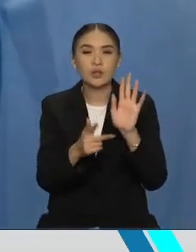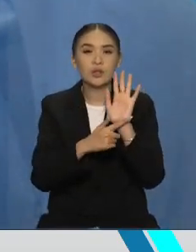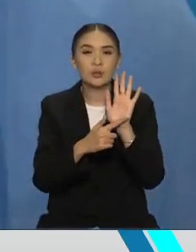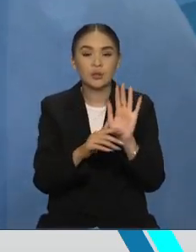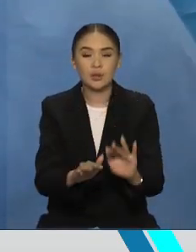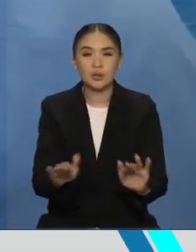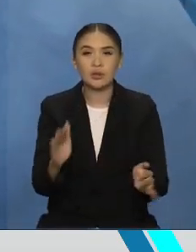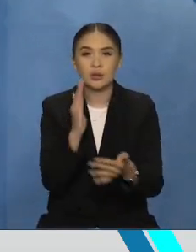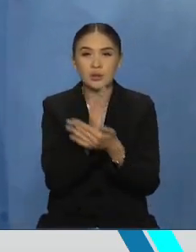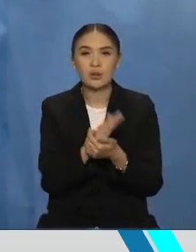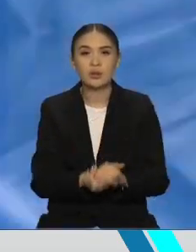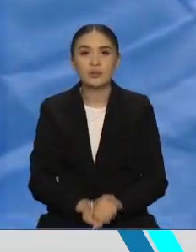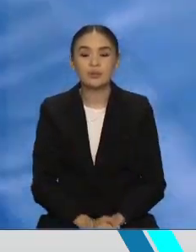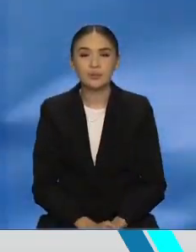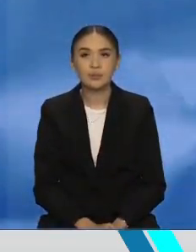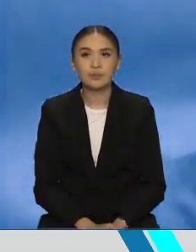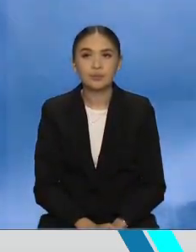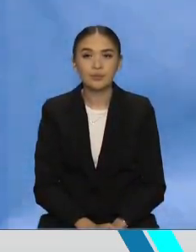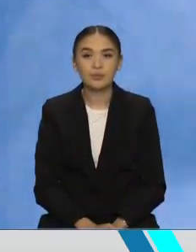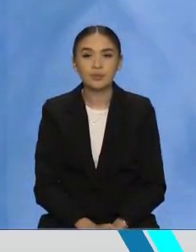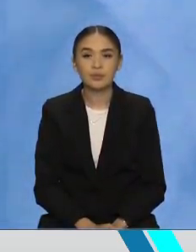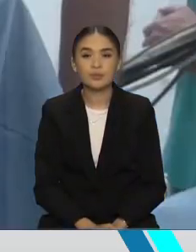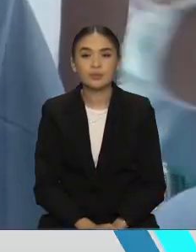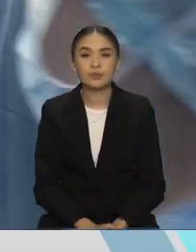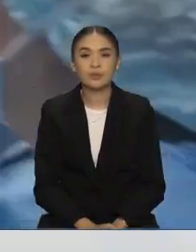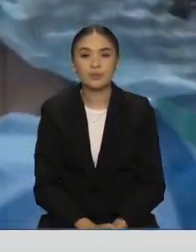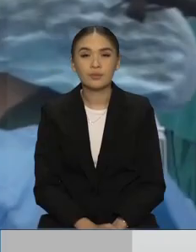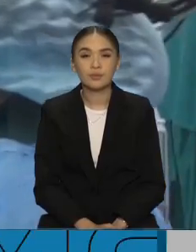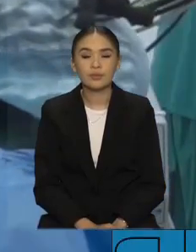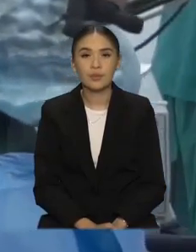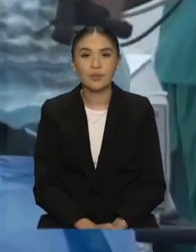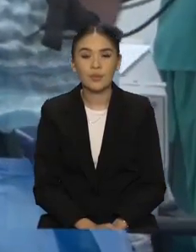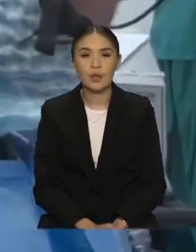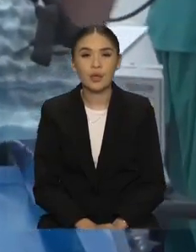детей. Ирина Панфилова, Шудин Саидов и Тулеген Бисимбаев. Жибек Жолы.